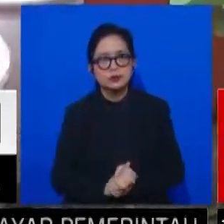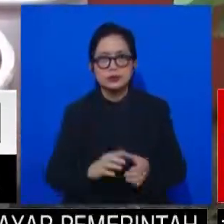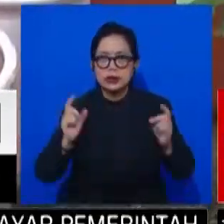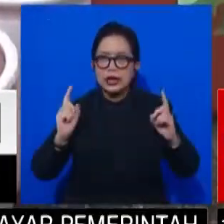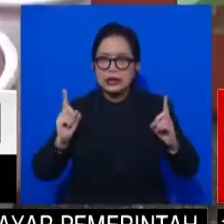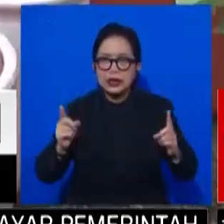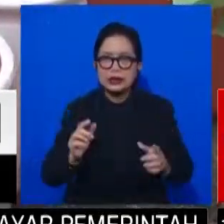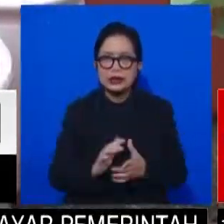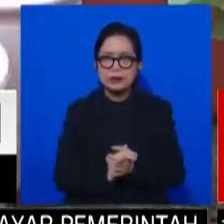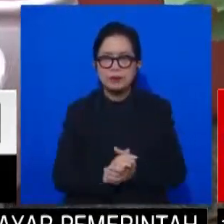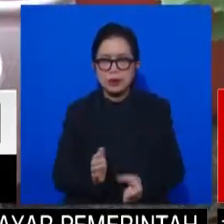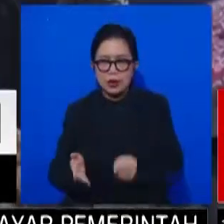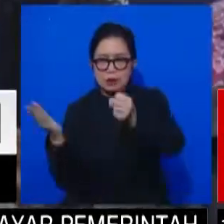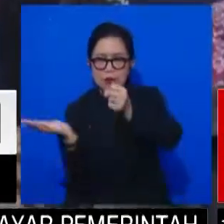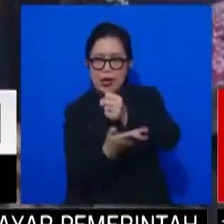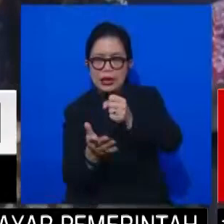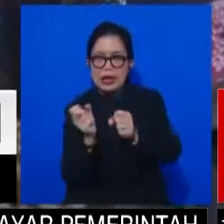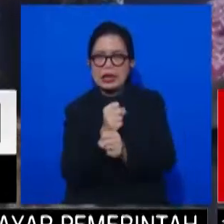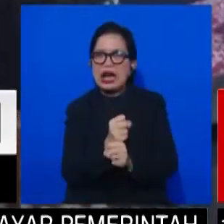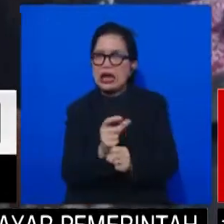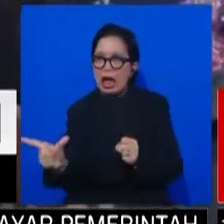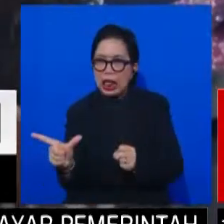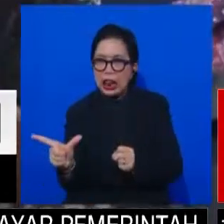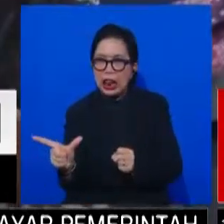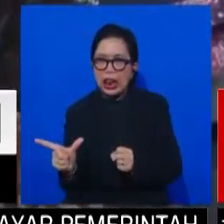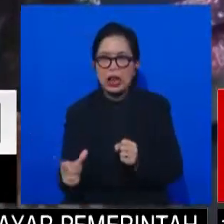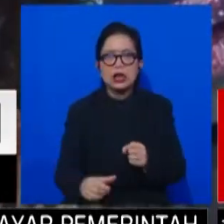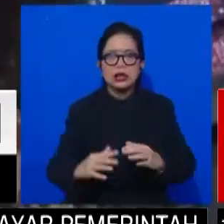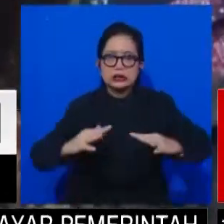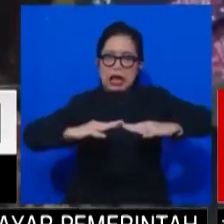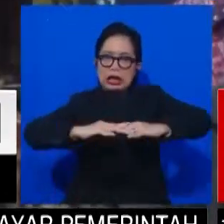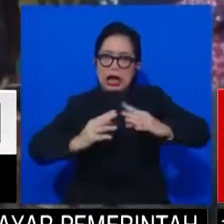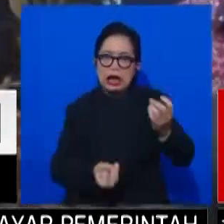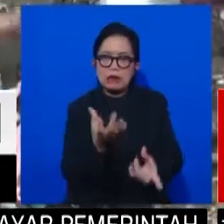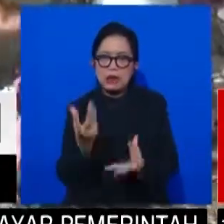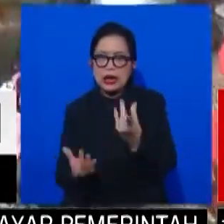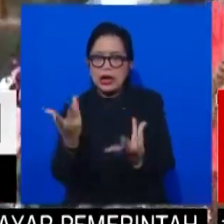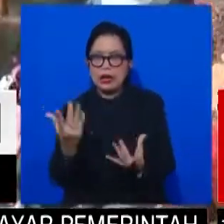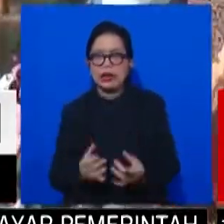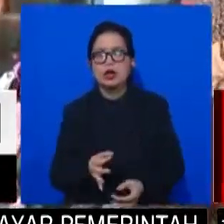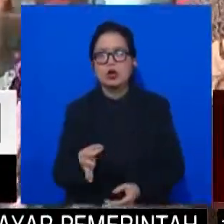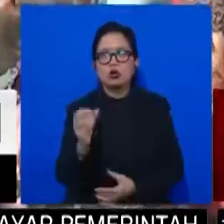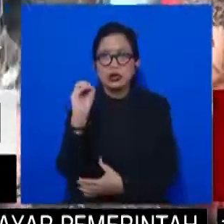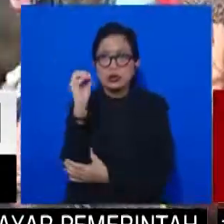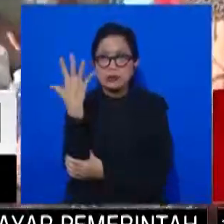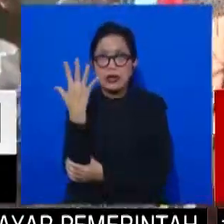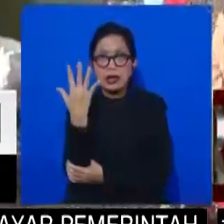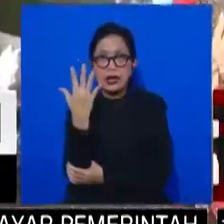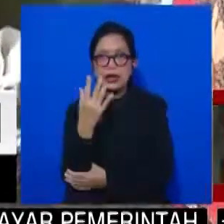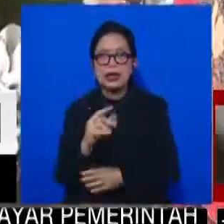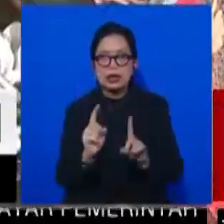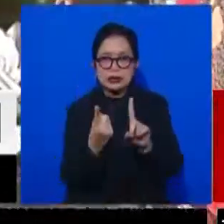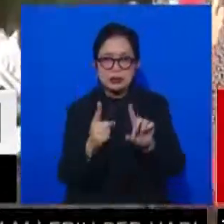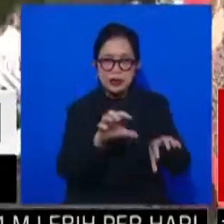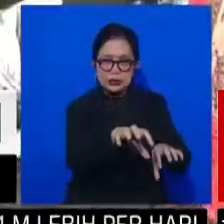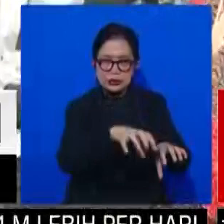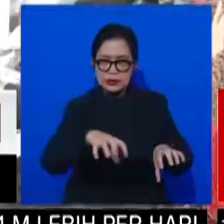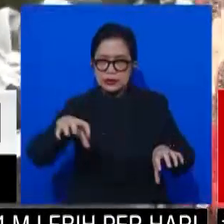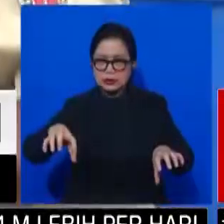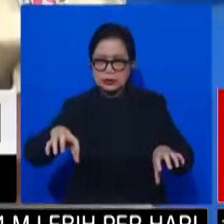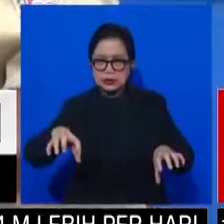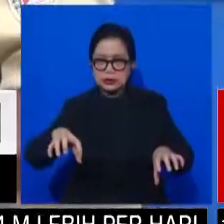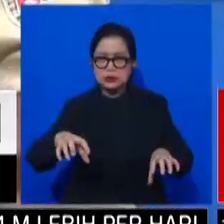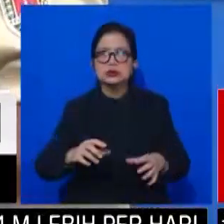ancaman gagal panen, penyakit, dan kebakaran lahan. Di Kota Semarang, 11 wilayah terancam krisis air, salah satunya